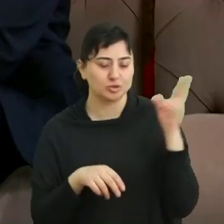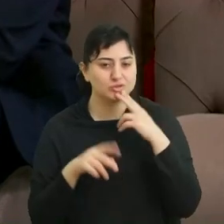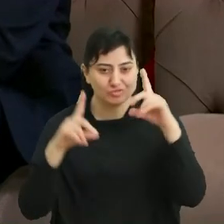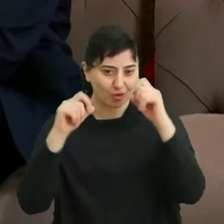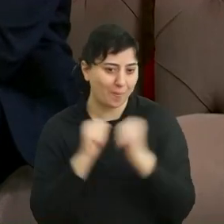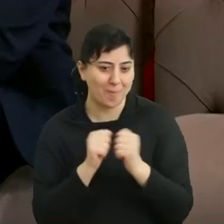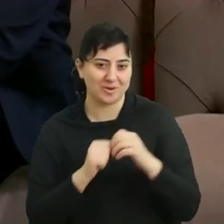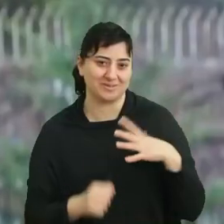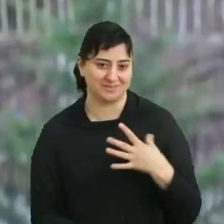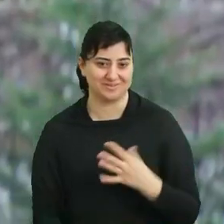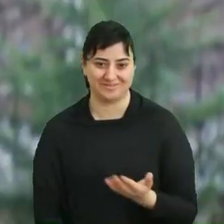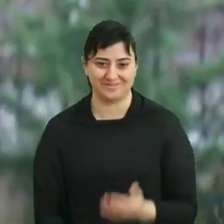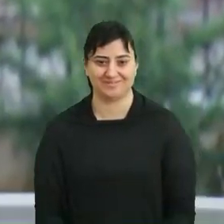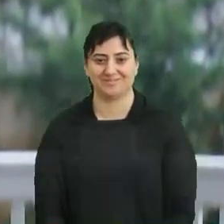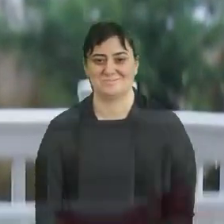fotoğraf çektiğini?